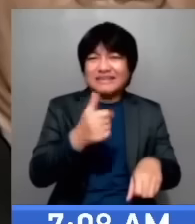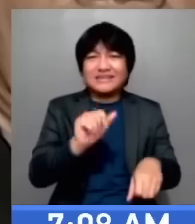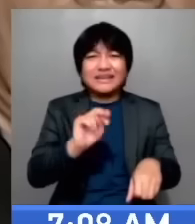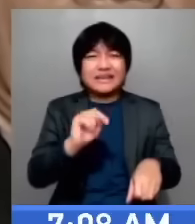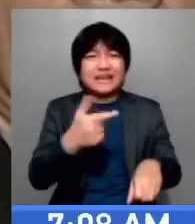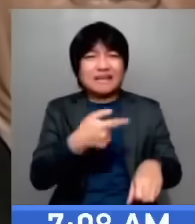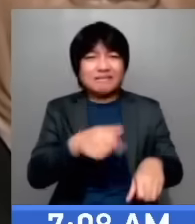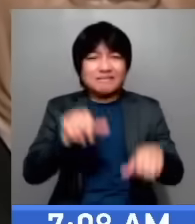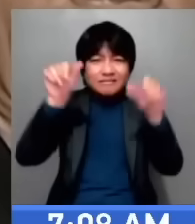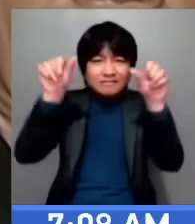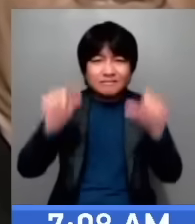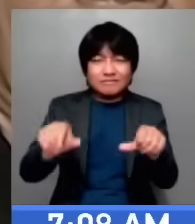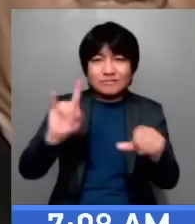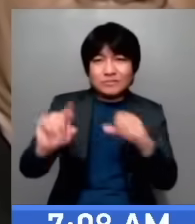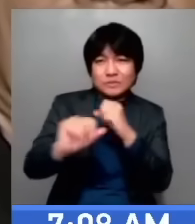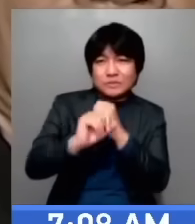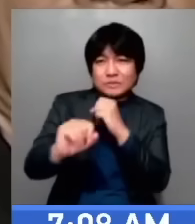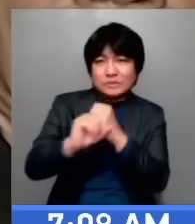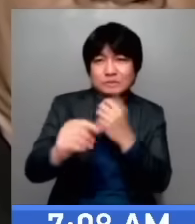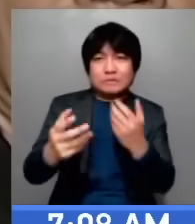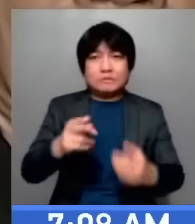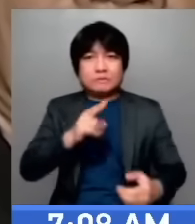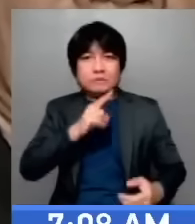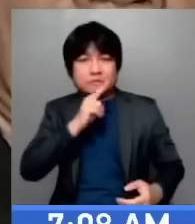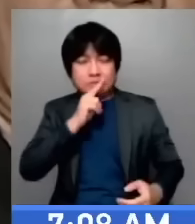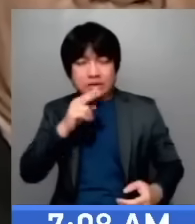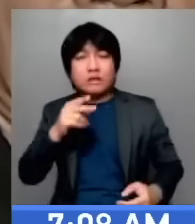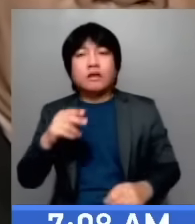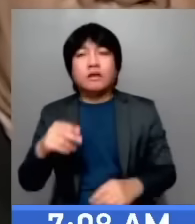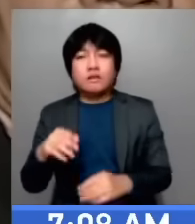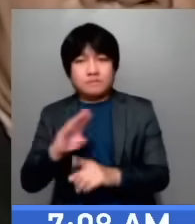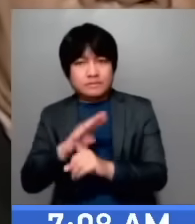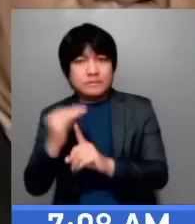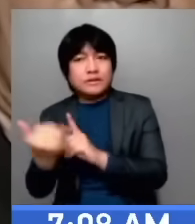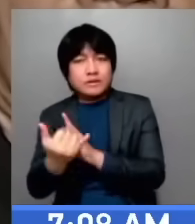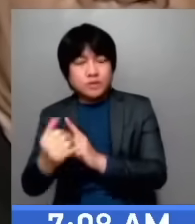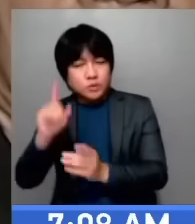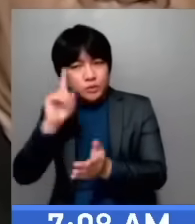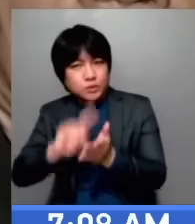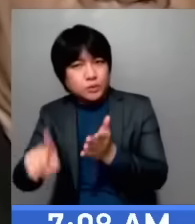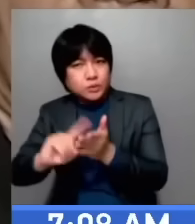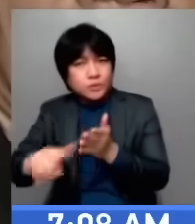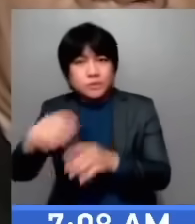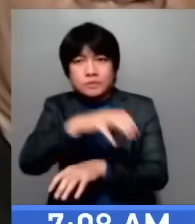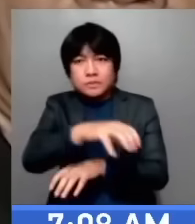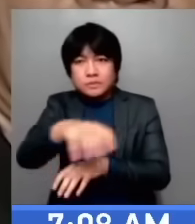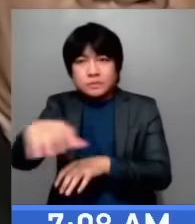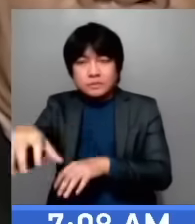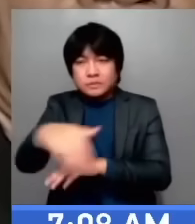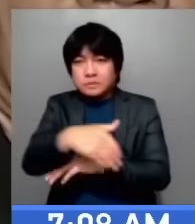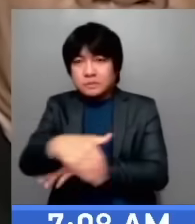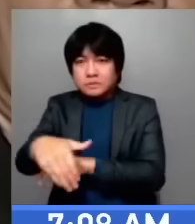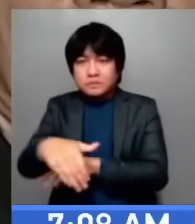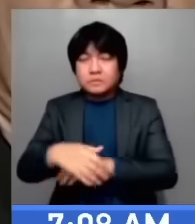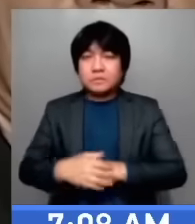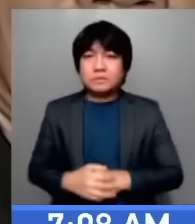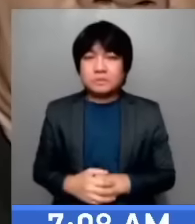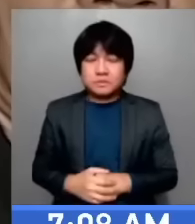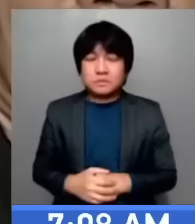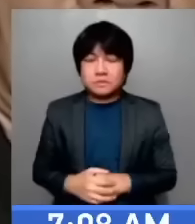lungsod so Kami maigting po naming iniikutan itong ah aming Barangay lalo dito